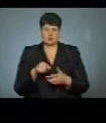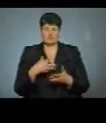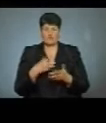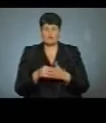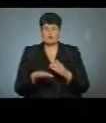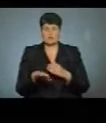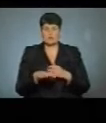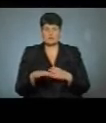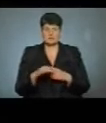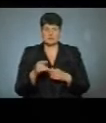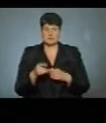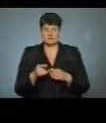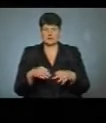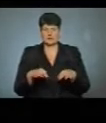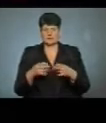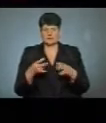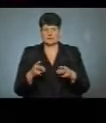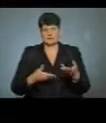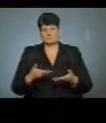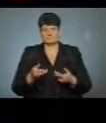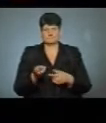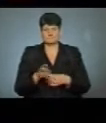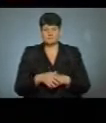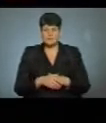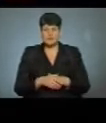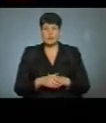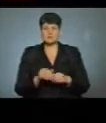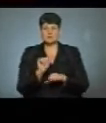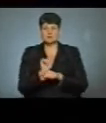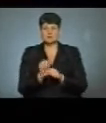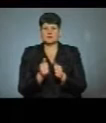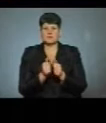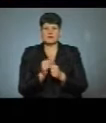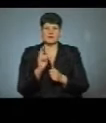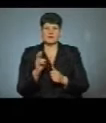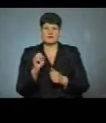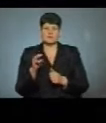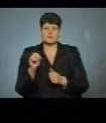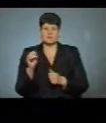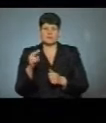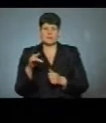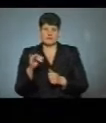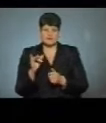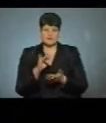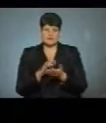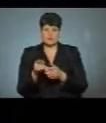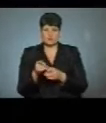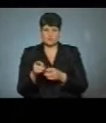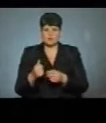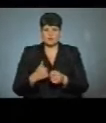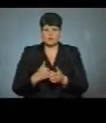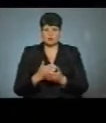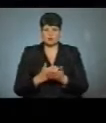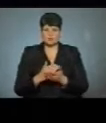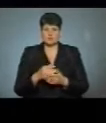що мені транспорту не треба, пішком раз і все. А це зупинка поблизу Катедрального собору Різдва Христового в центрі Тернополя. Військовослужбовець